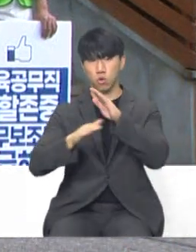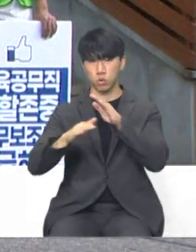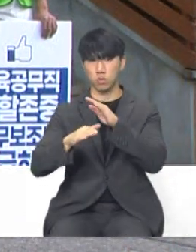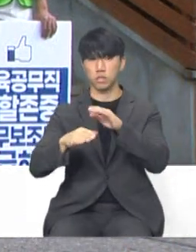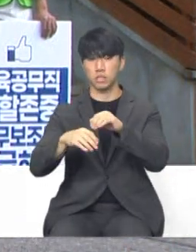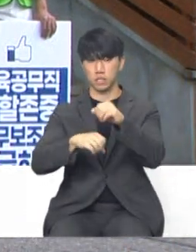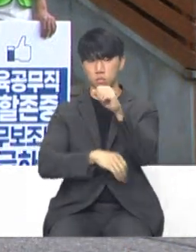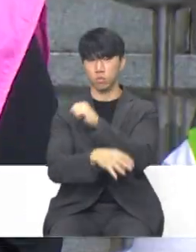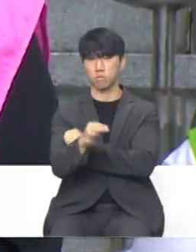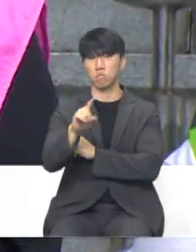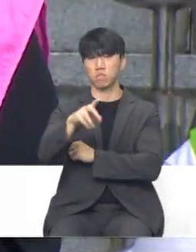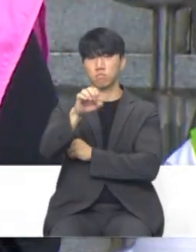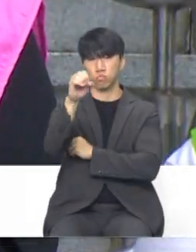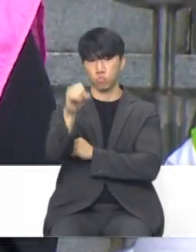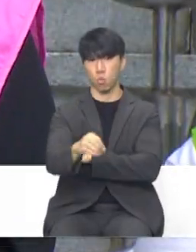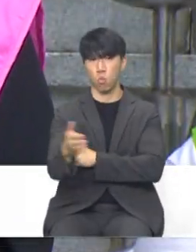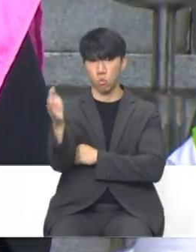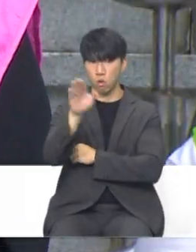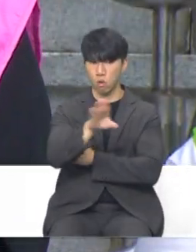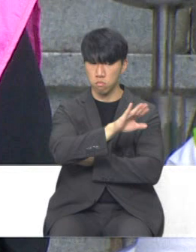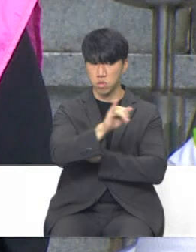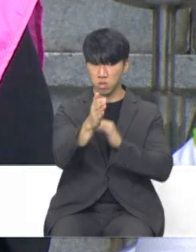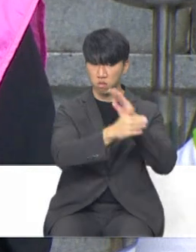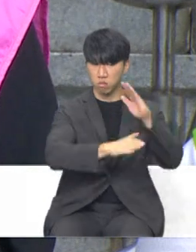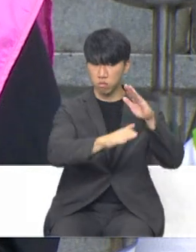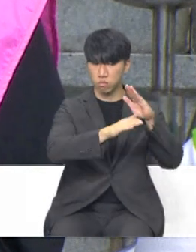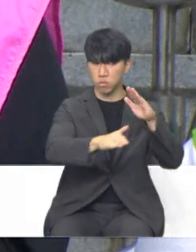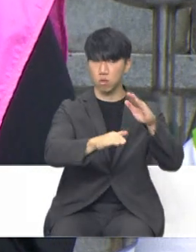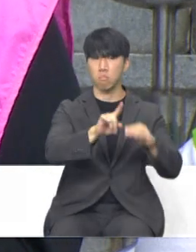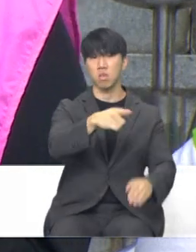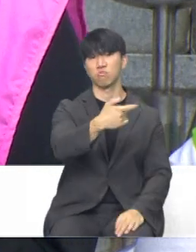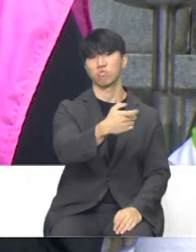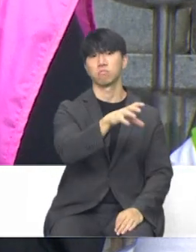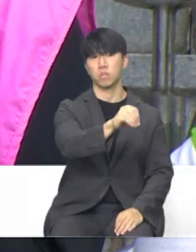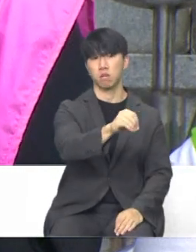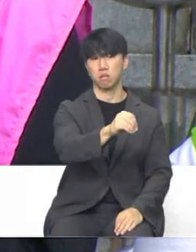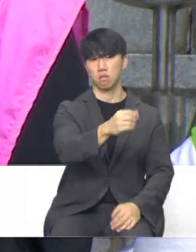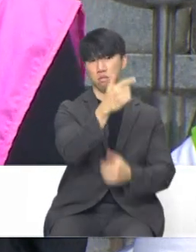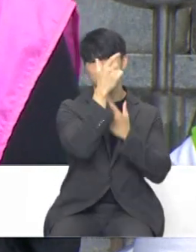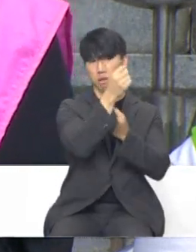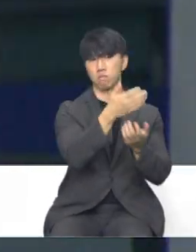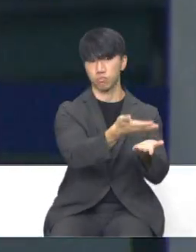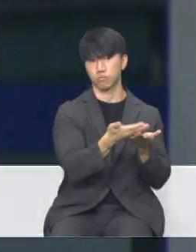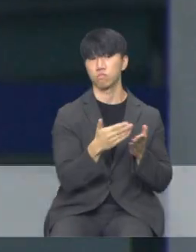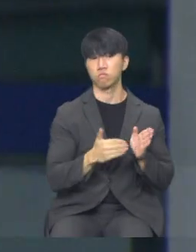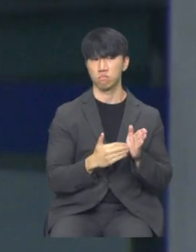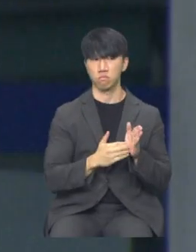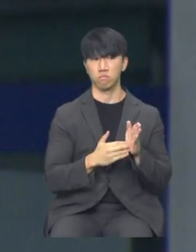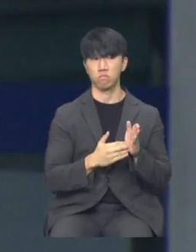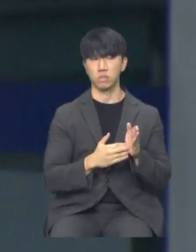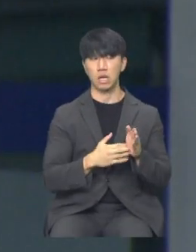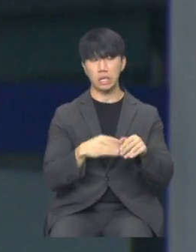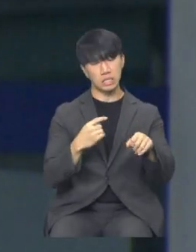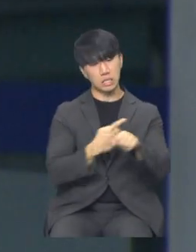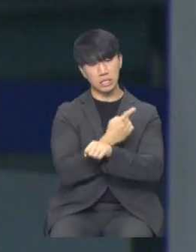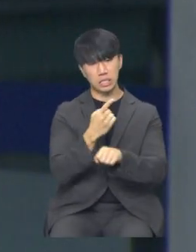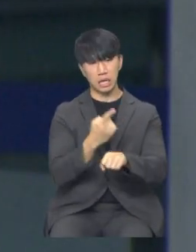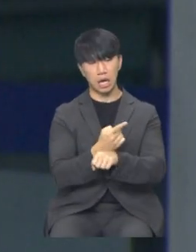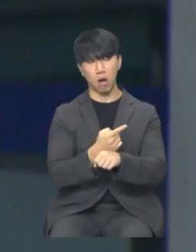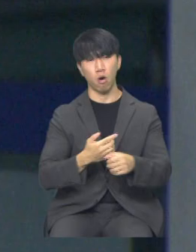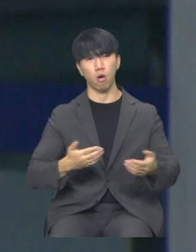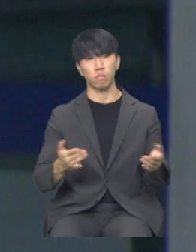120%를 받고 있지만 학교 비정규직은 160만 원 정액으로 받습니다. 시간제